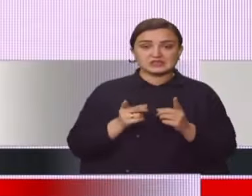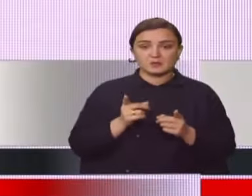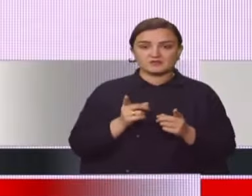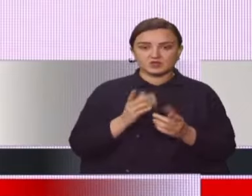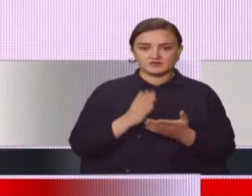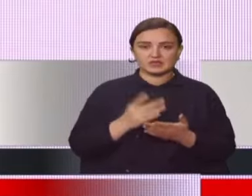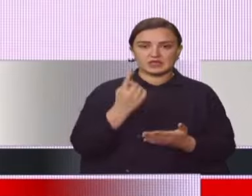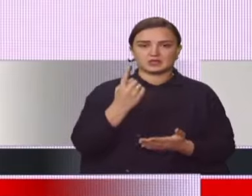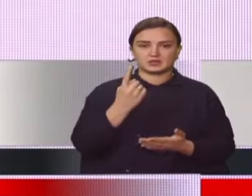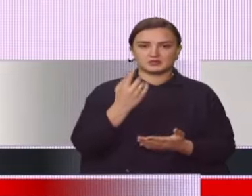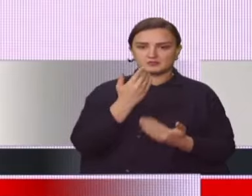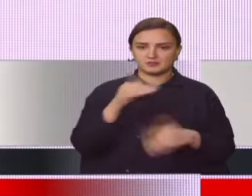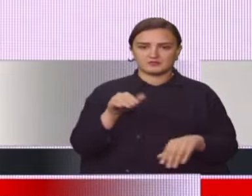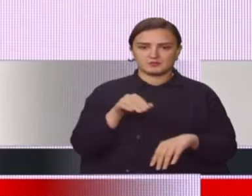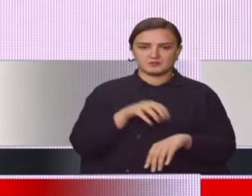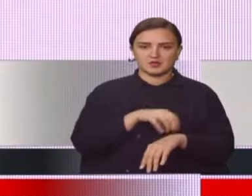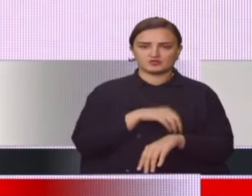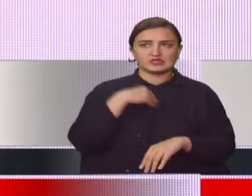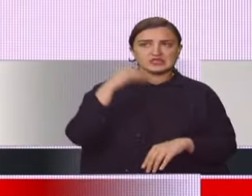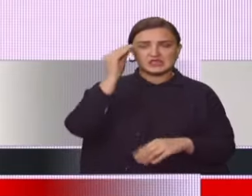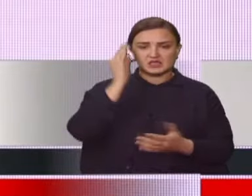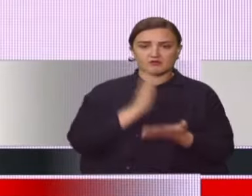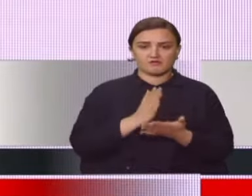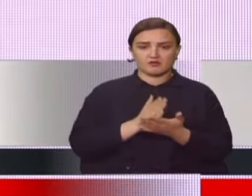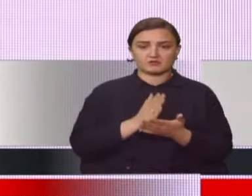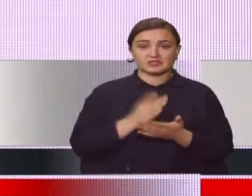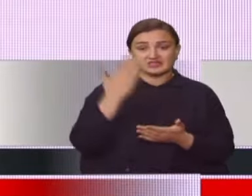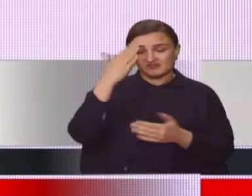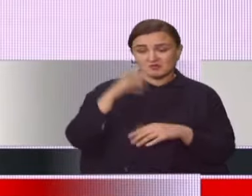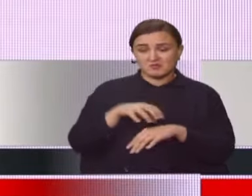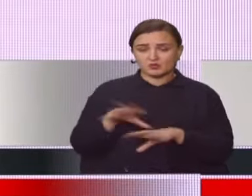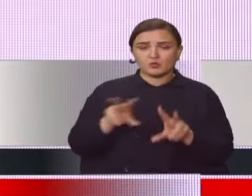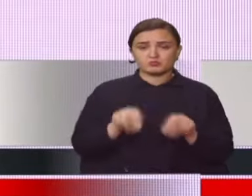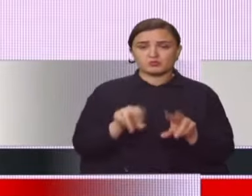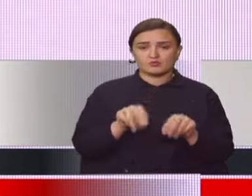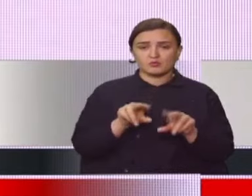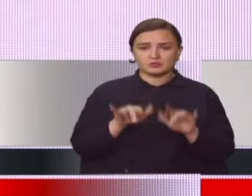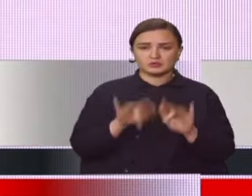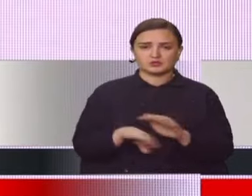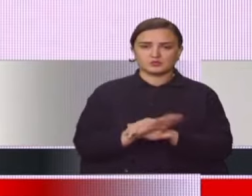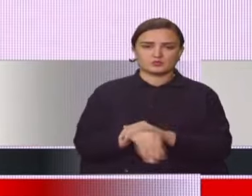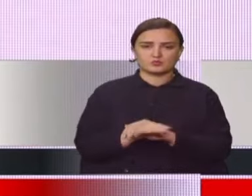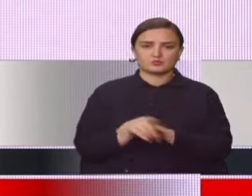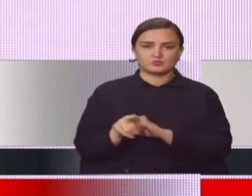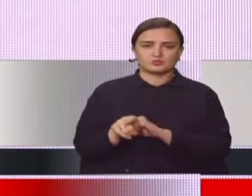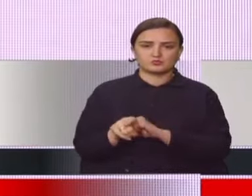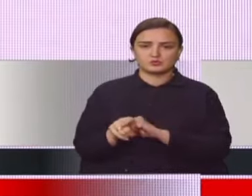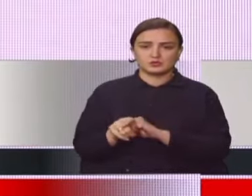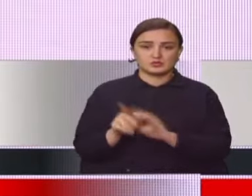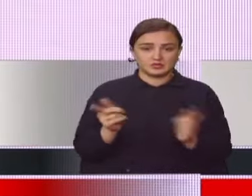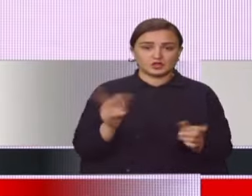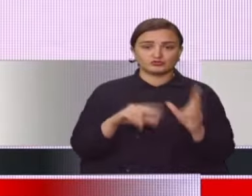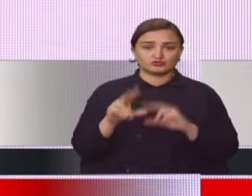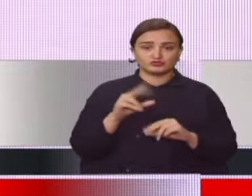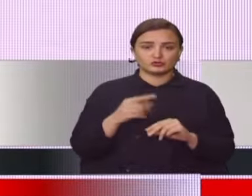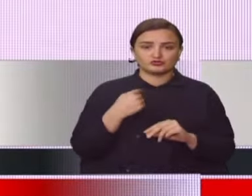გააჩნია. იმიტომ რომ ყველა დანარჩენი პარტიების დაპირებებს არანაირ ღირებულება არ აქვს, არც არ განიხილავს ამ ღირებულებებს ამ იდეებს და ფაქტობრივად